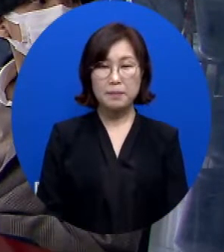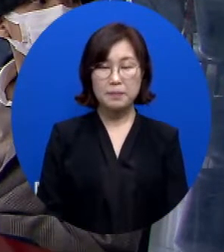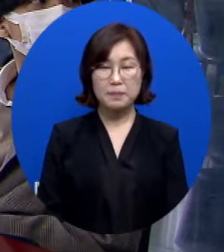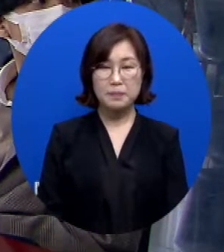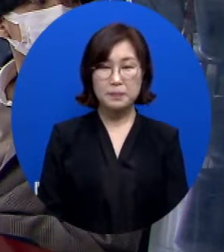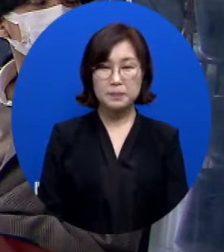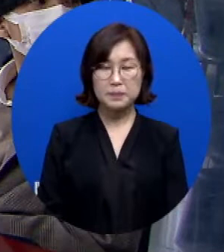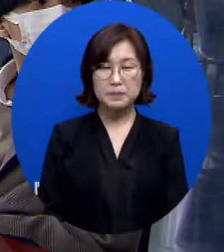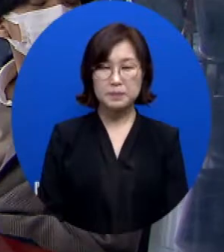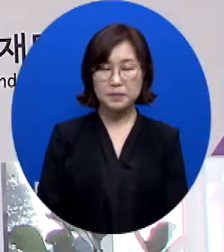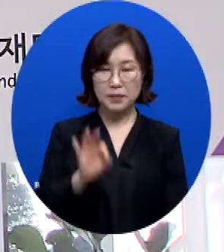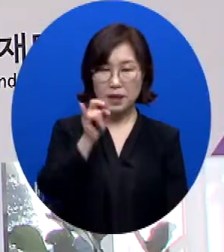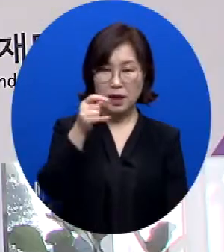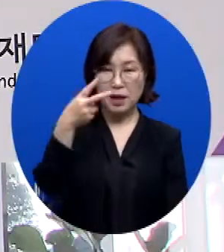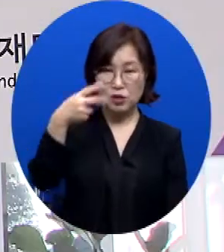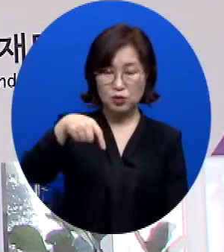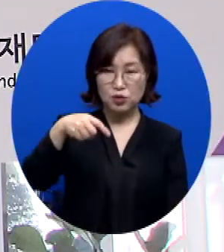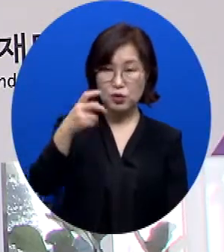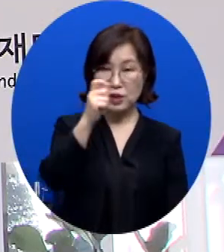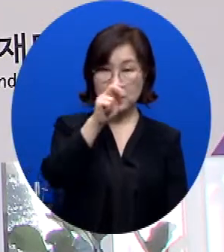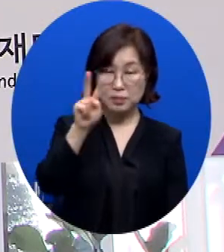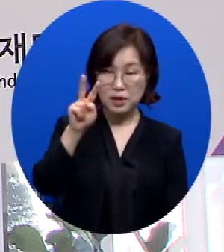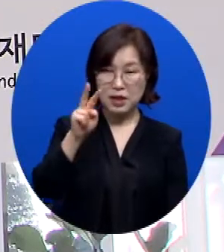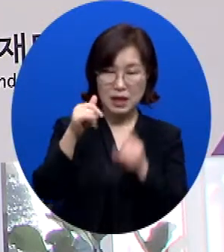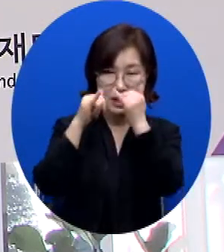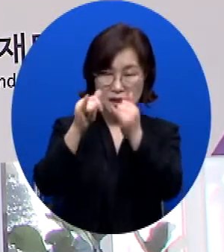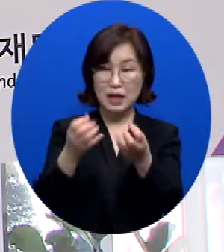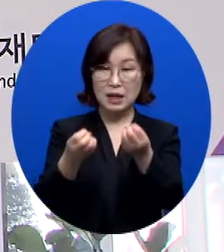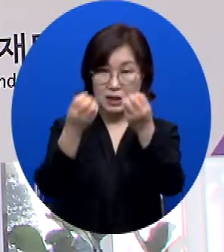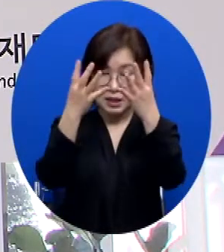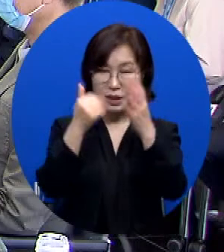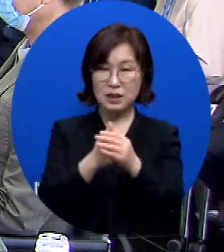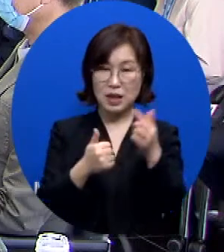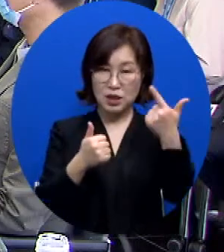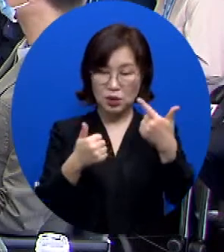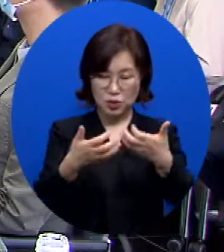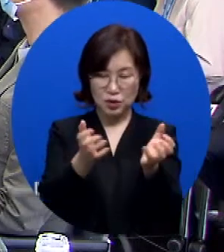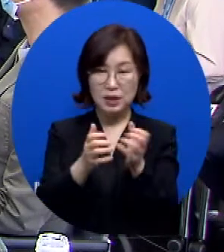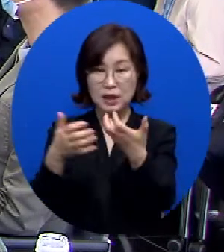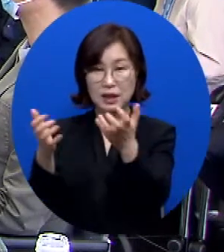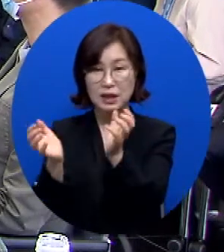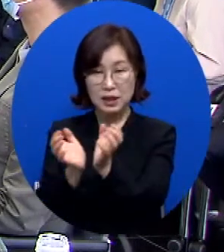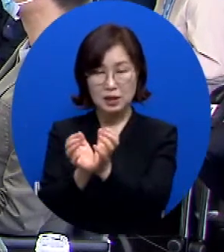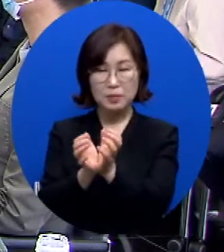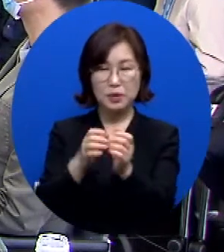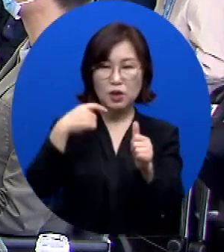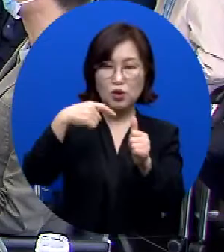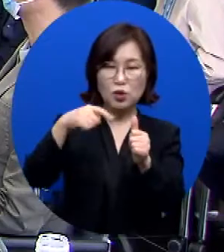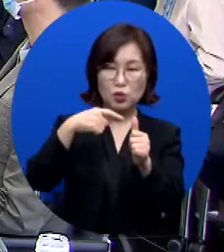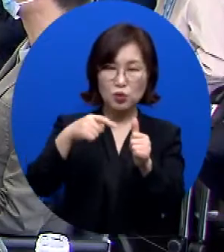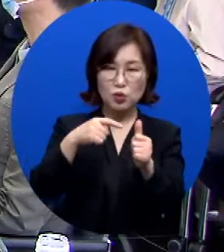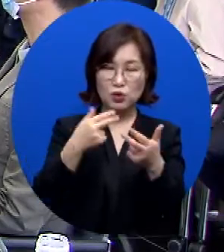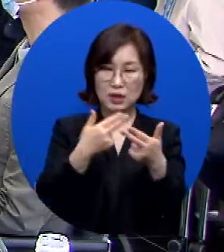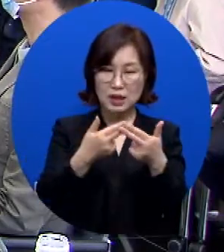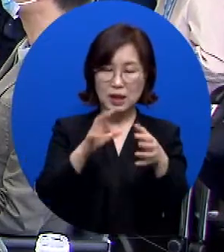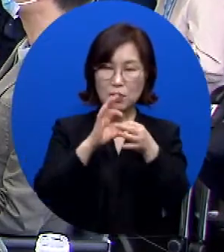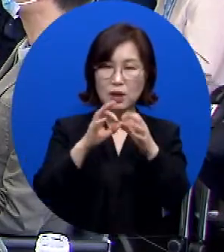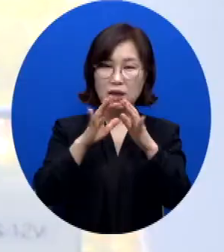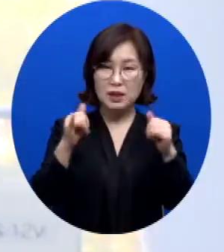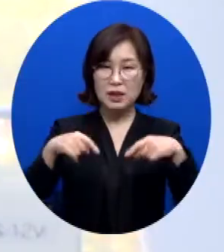스마트 교육재단 에듀TV가 주최한 시상식에는 수상팀 6팀을 포함해 교육재단 관계자들이